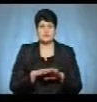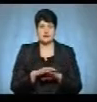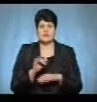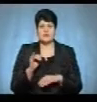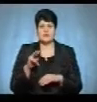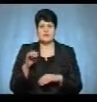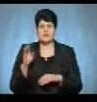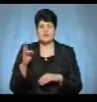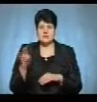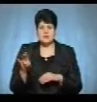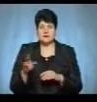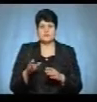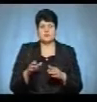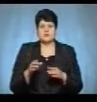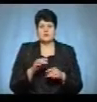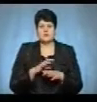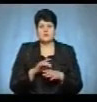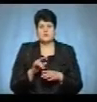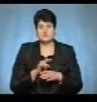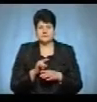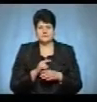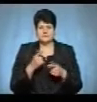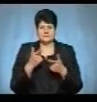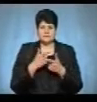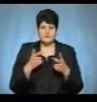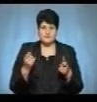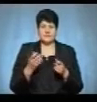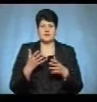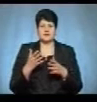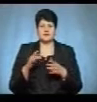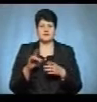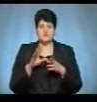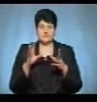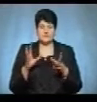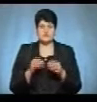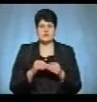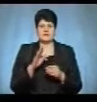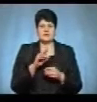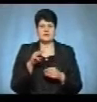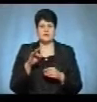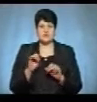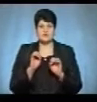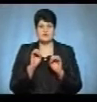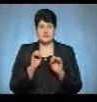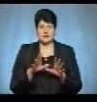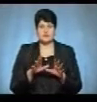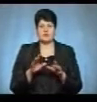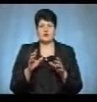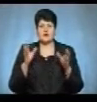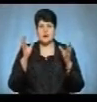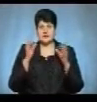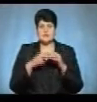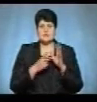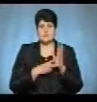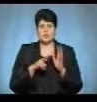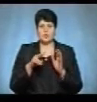Лівінський. Спростування фейкової інформації оперативний черговий управління цивільного захисту Василь Трач передав по проводовому радіо 17